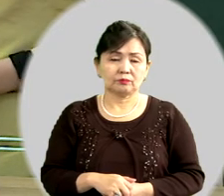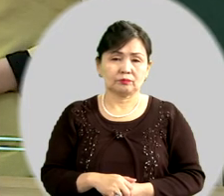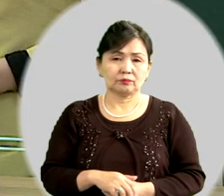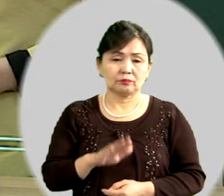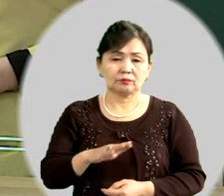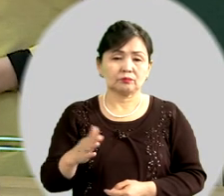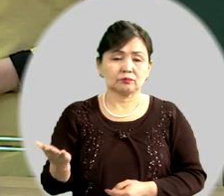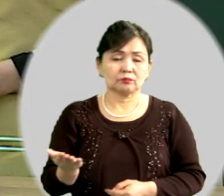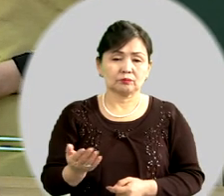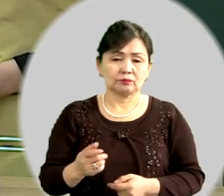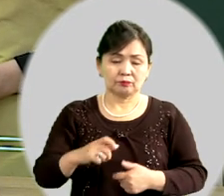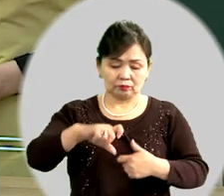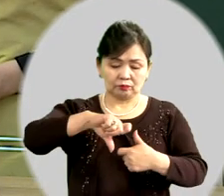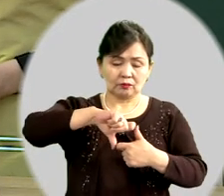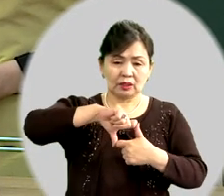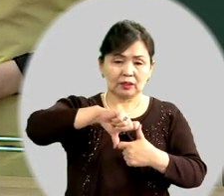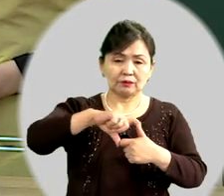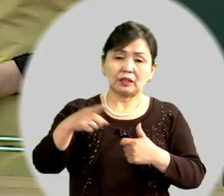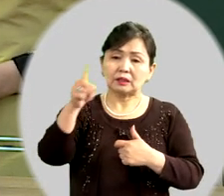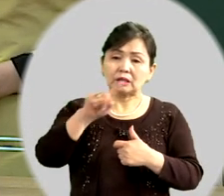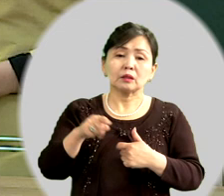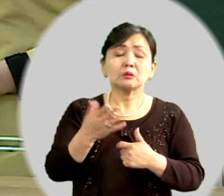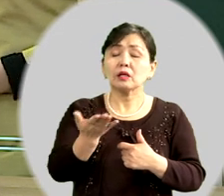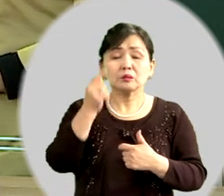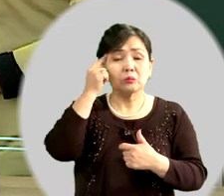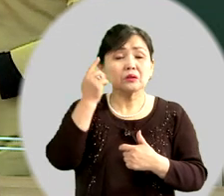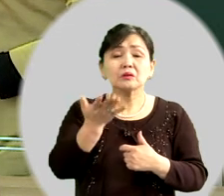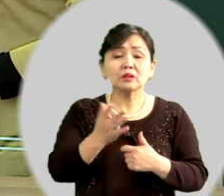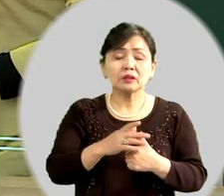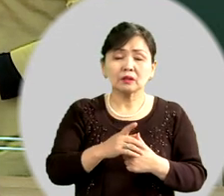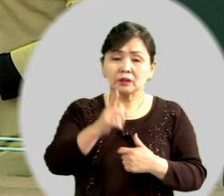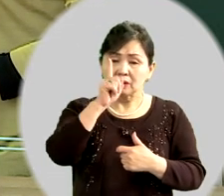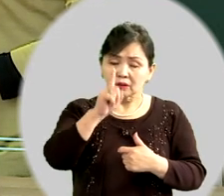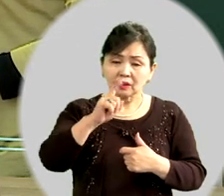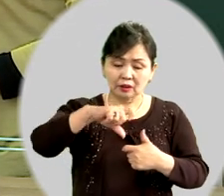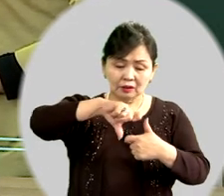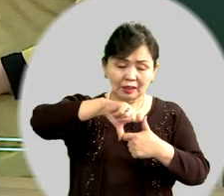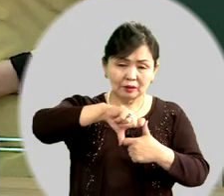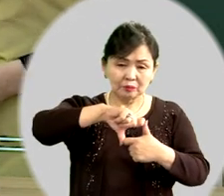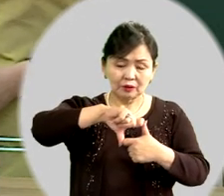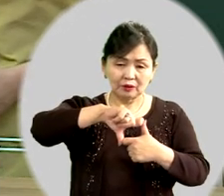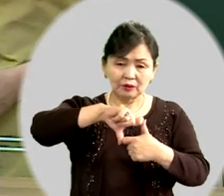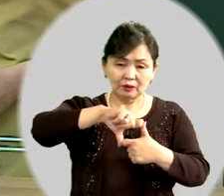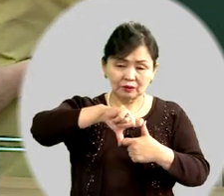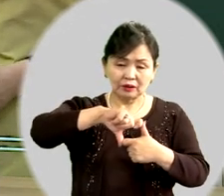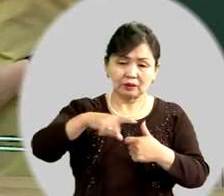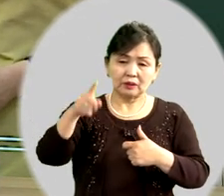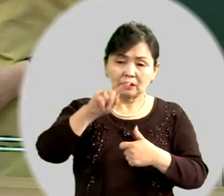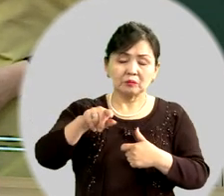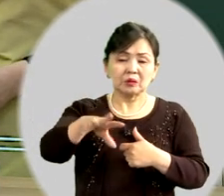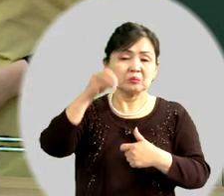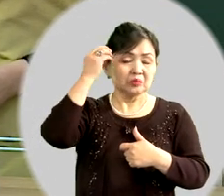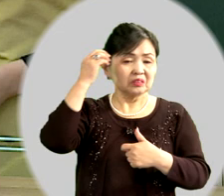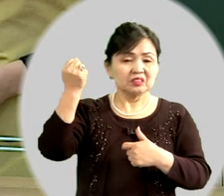Хүүхдүүд ээ, квадратын талбайг яаж олдог билээ? Тэгвэл нэг квадратын талбайг мэдхэд бид түүнтэй ижил 6